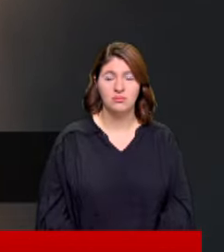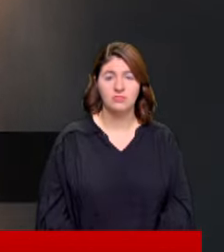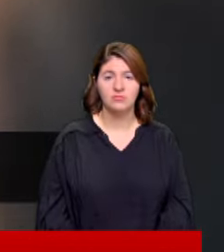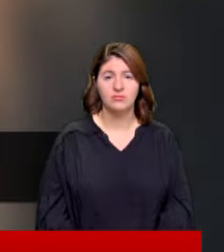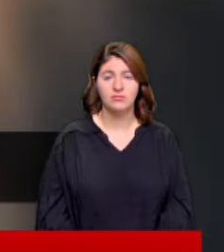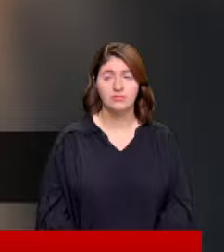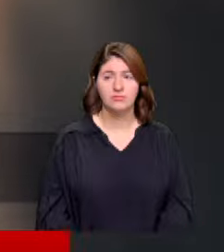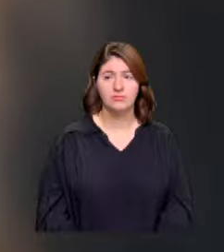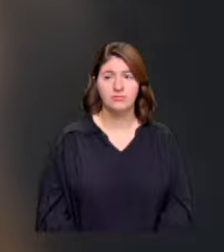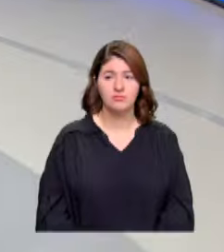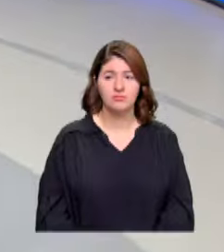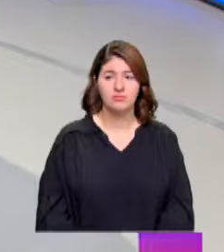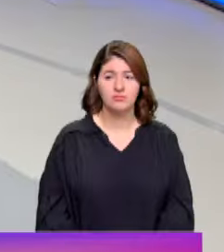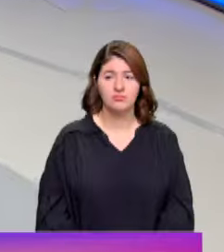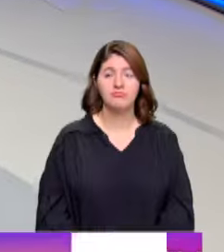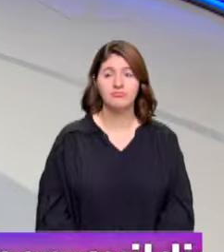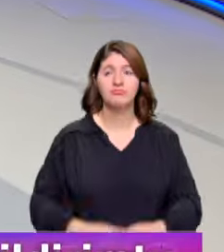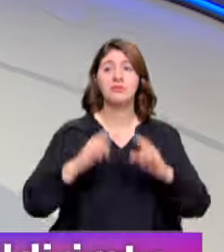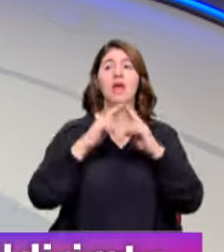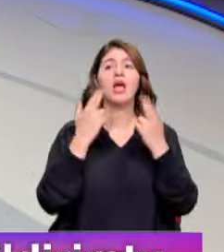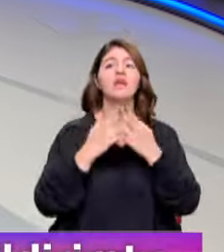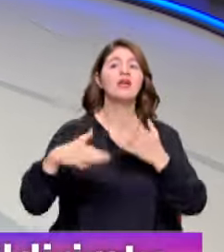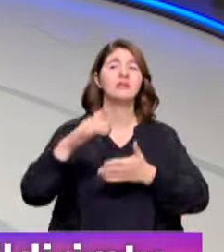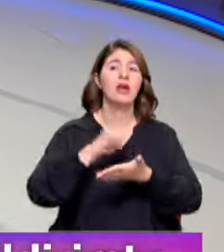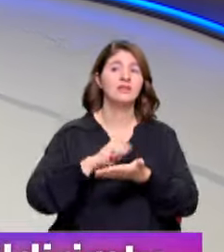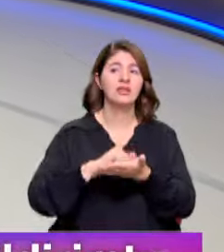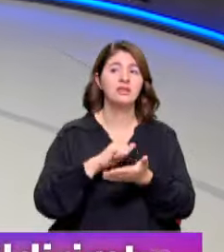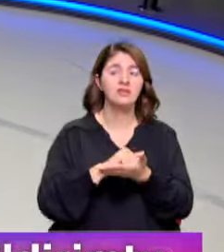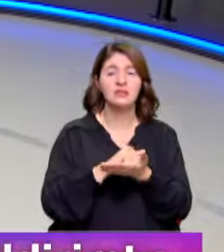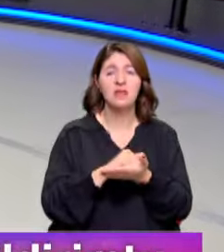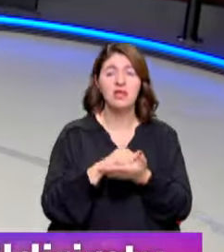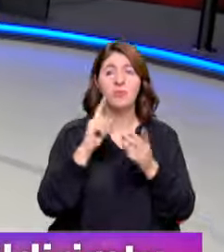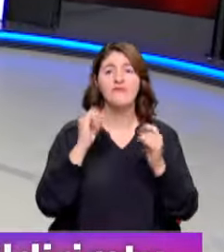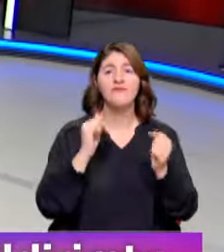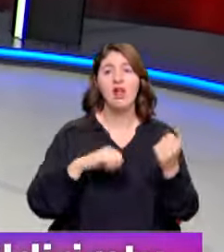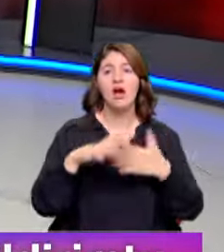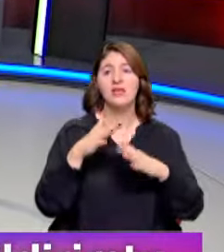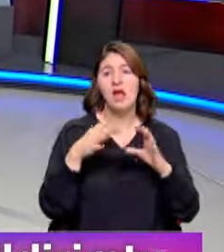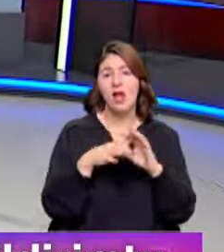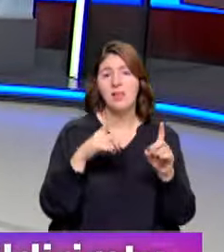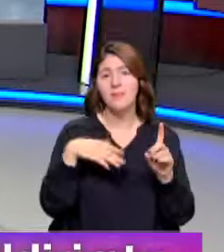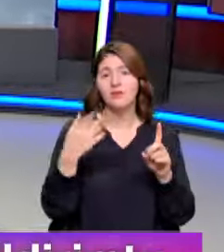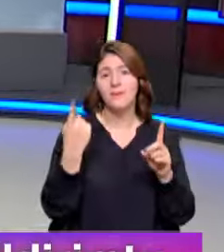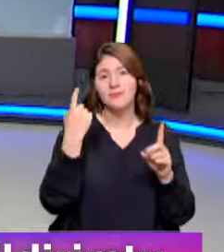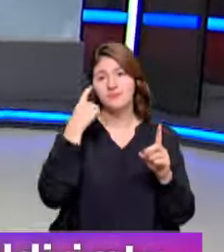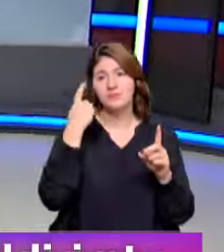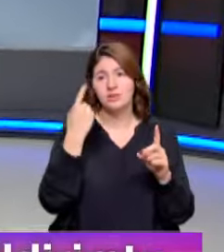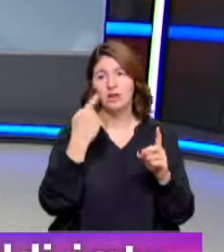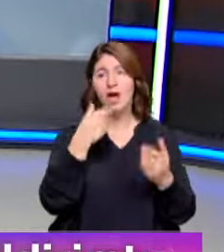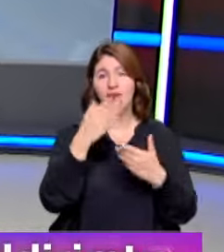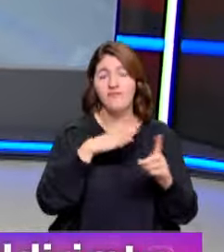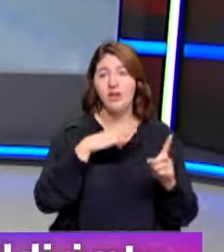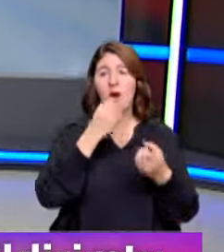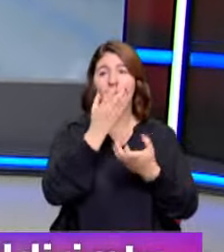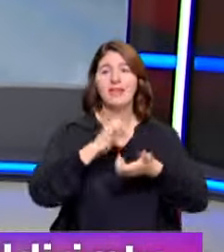müdahale olmadı. Evrensel Gazetesi'nden de bu felakete karşın başka bir yaklaşım var.